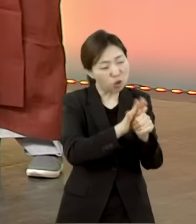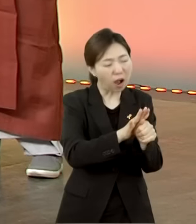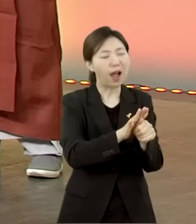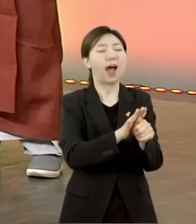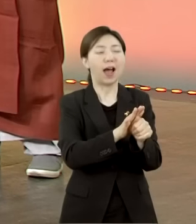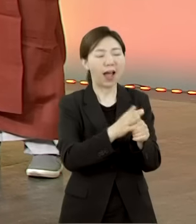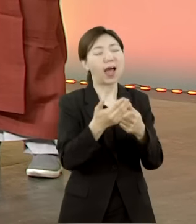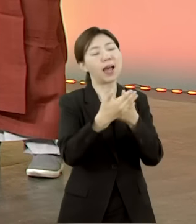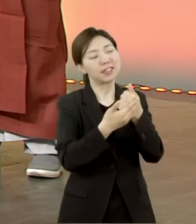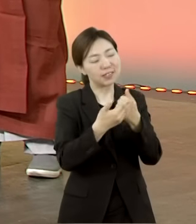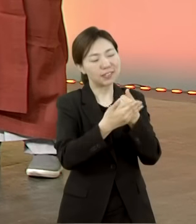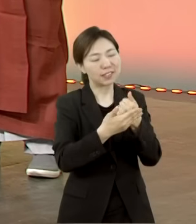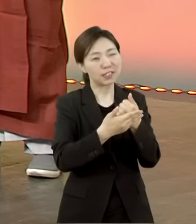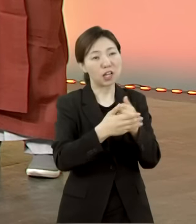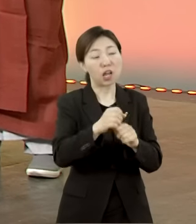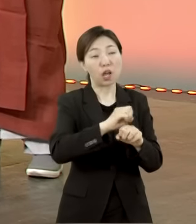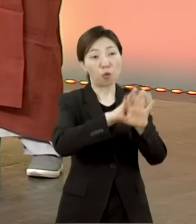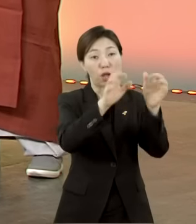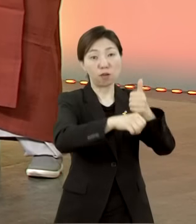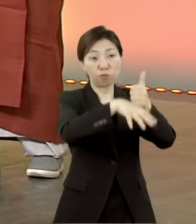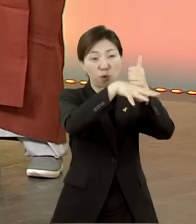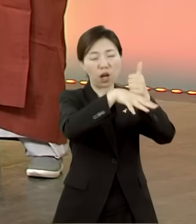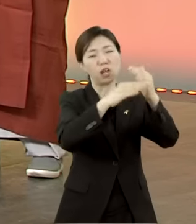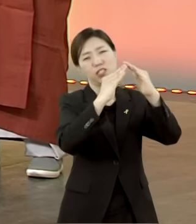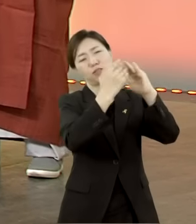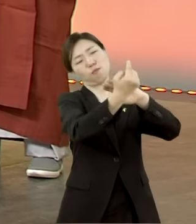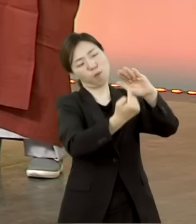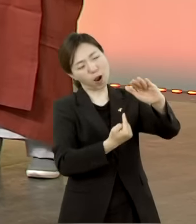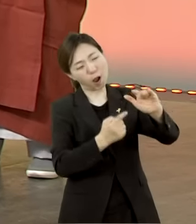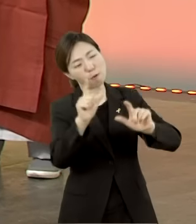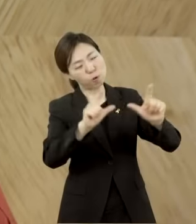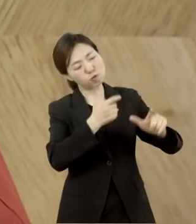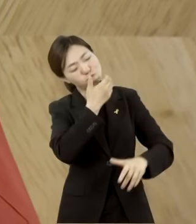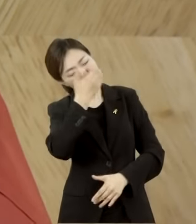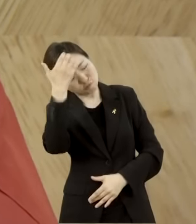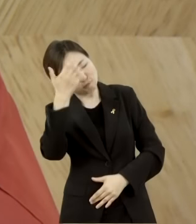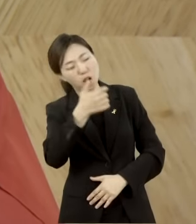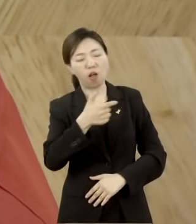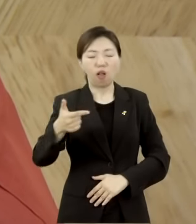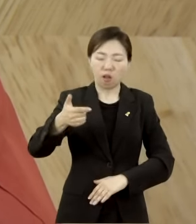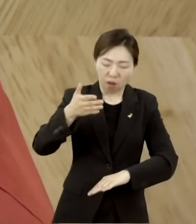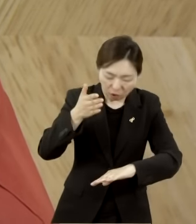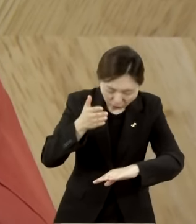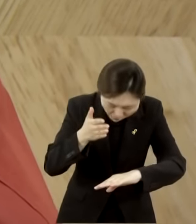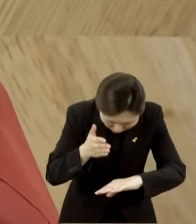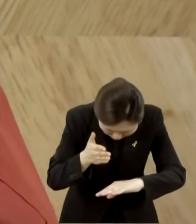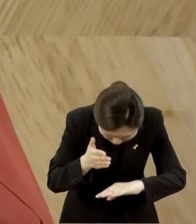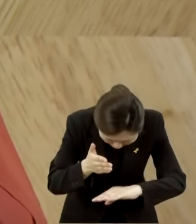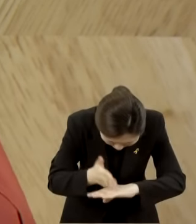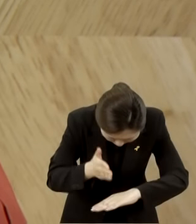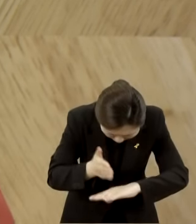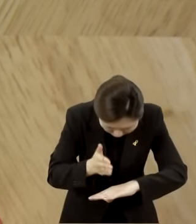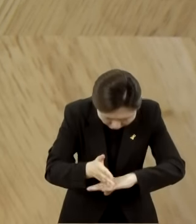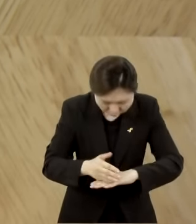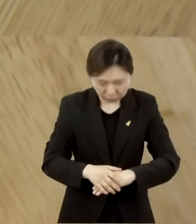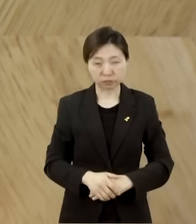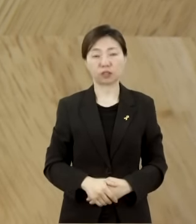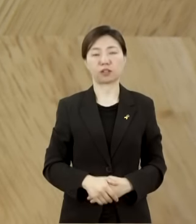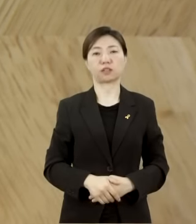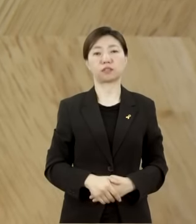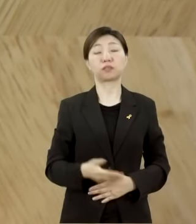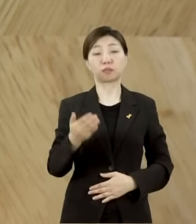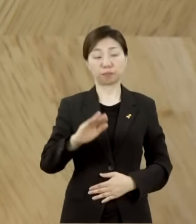모습을 보여 주셔서 감사합니다 생각을 했는데 어느 날이 어때요 당신 이제 아들하고